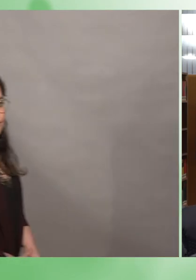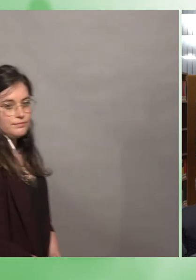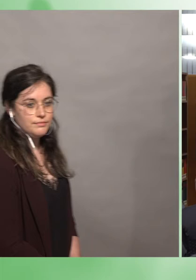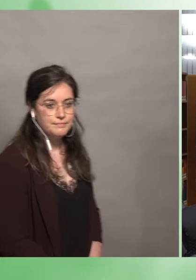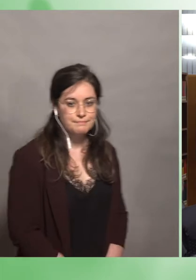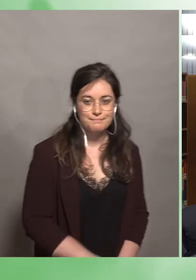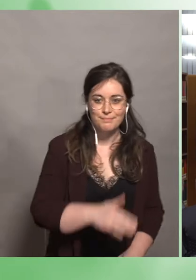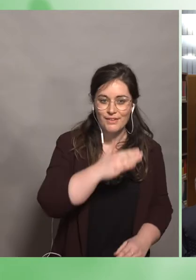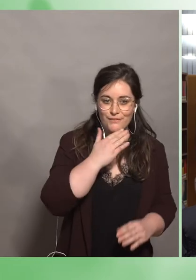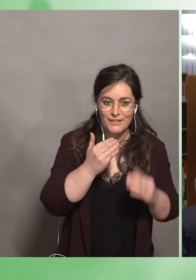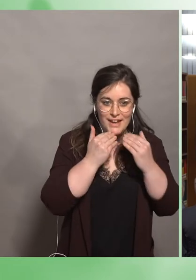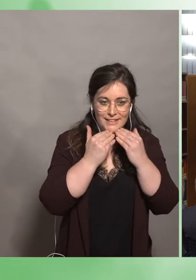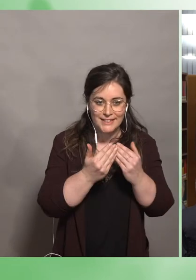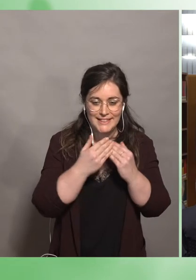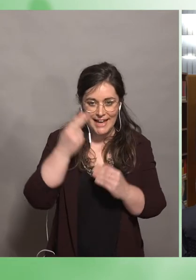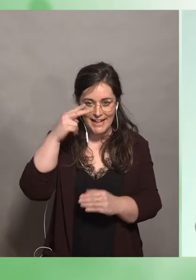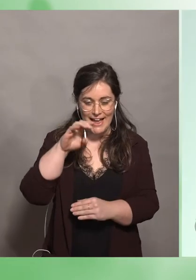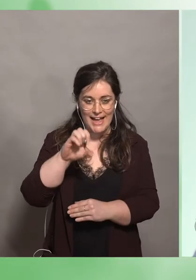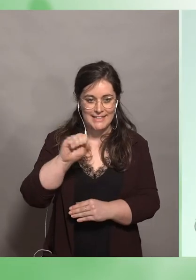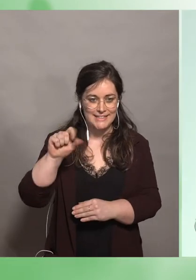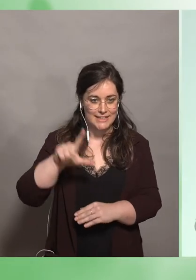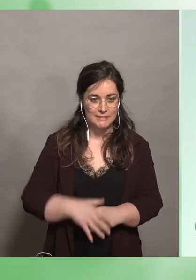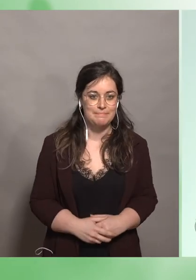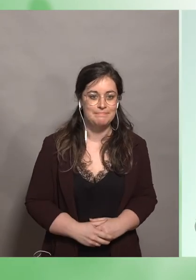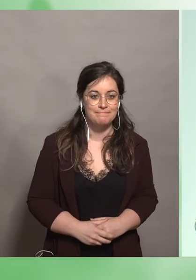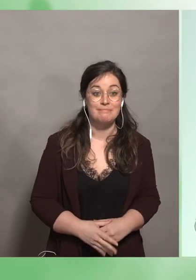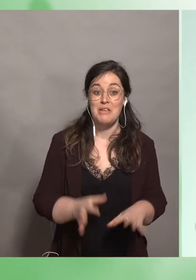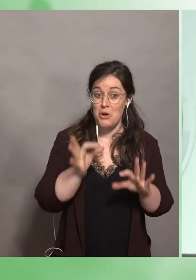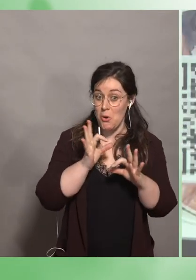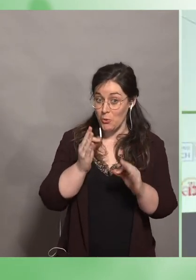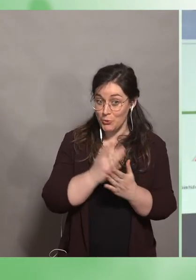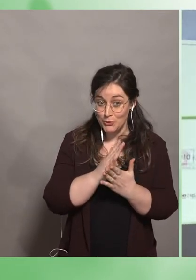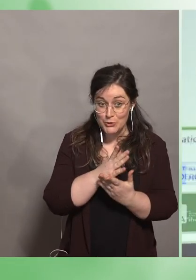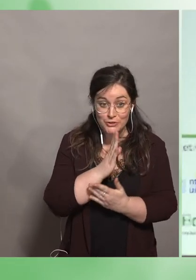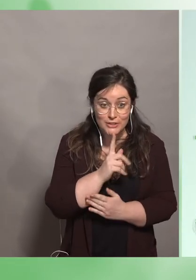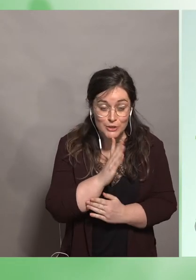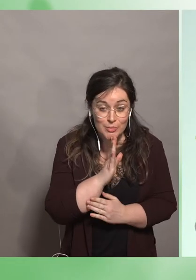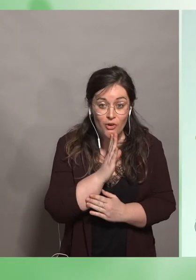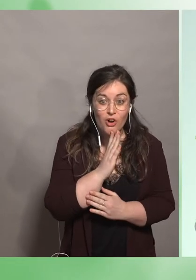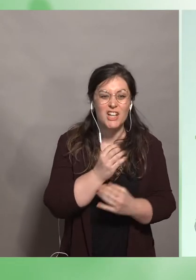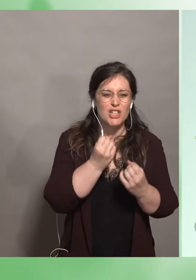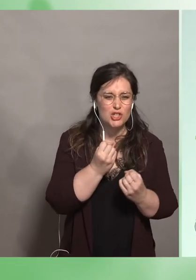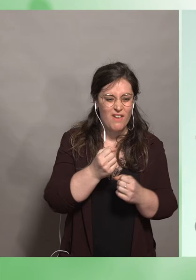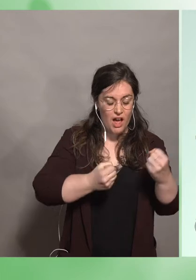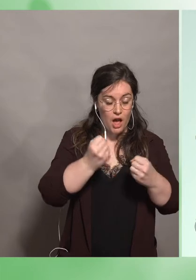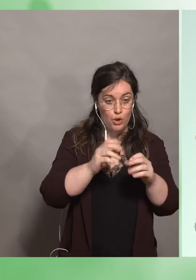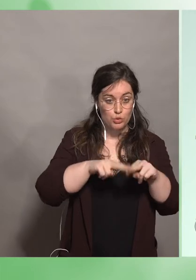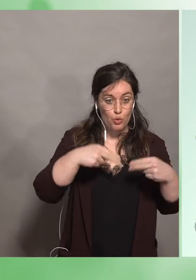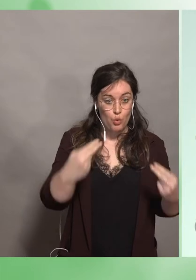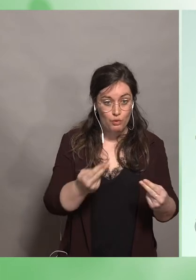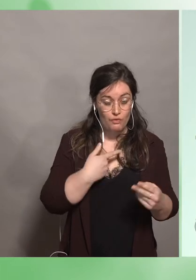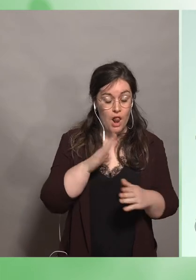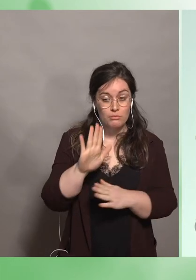Vielen Dank, Martin Essel. Ja, gut angeteased, würde ich sagen. Ein schwerer Autounfall hat sein Leben